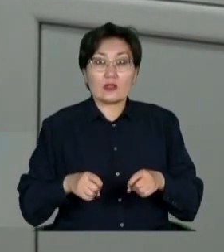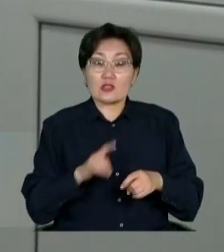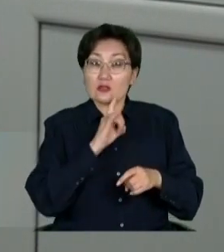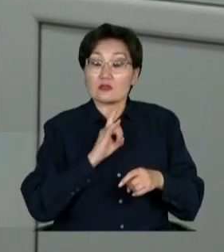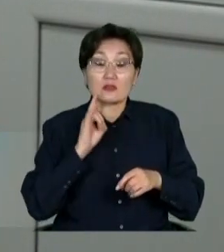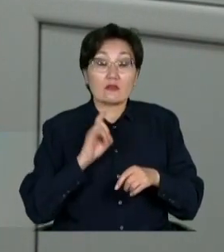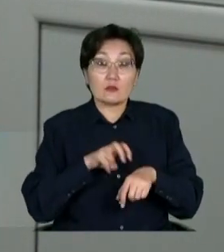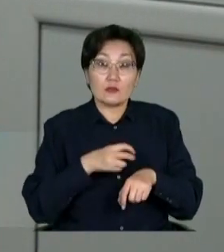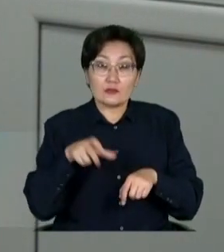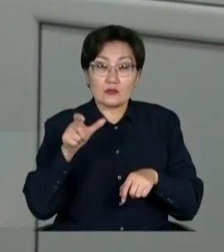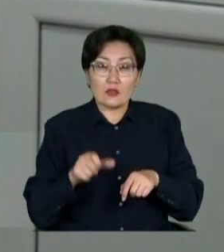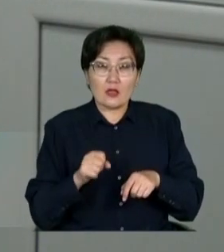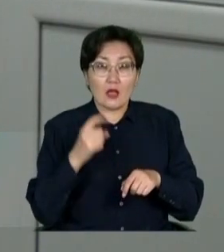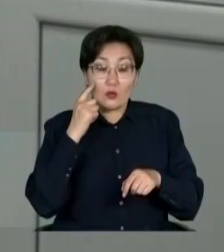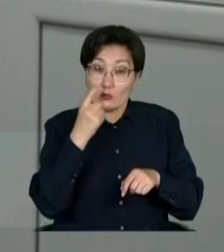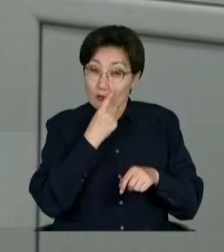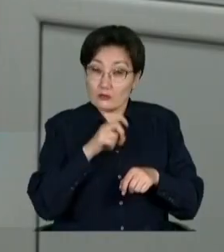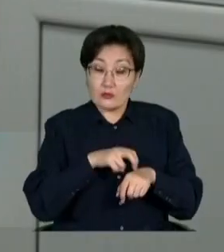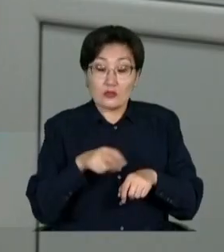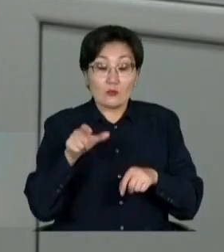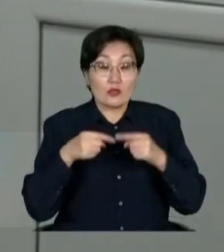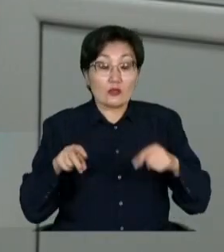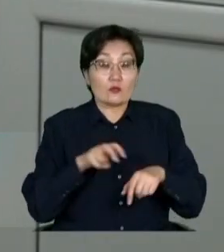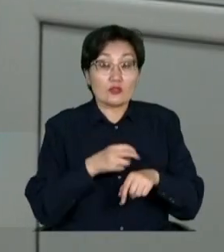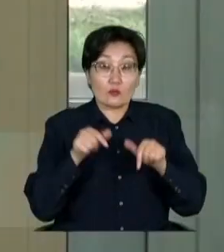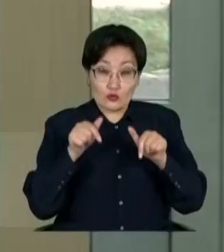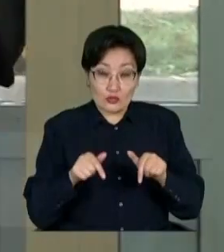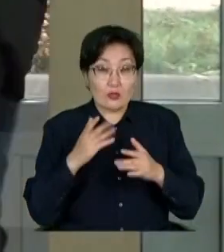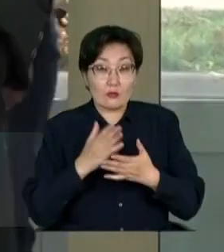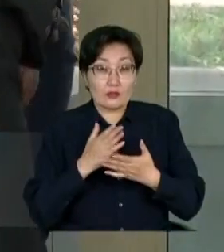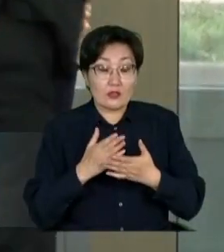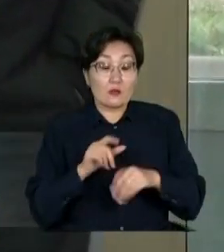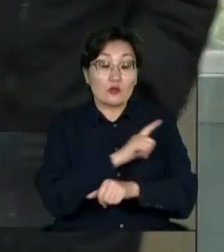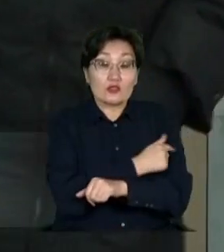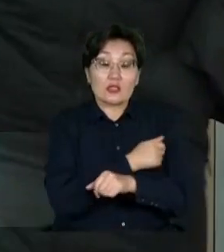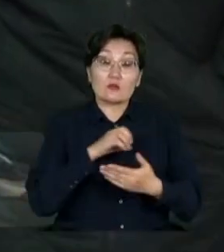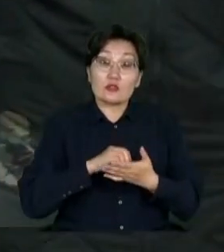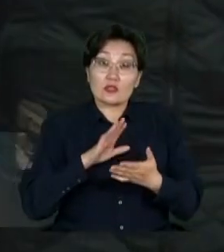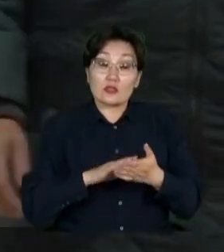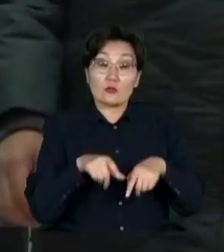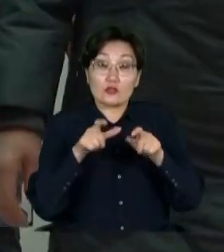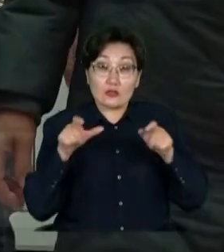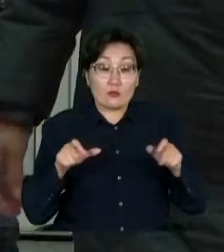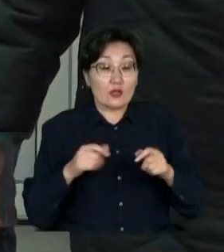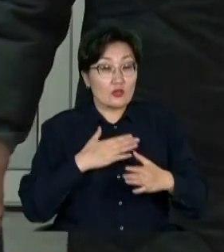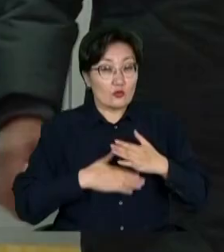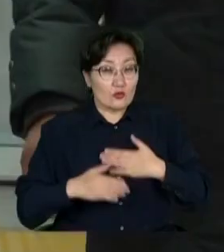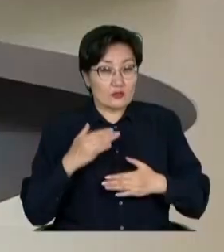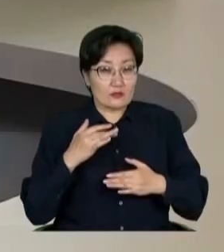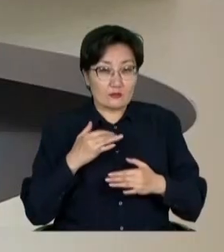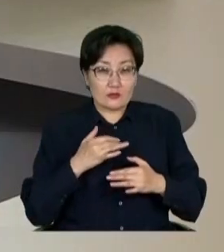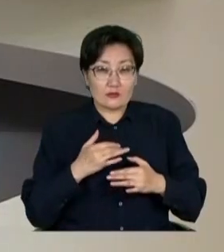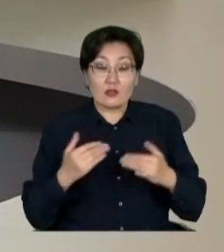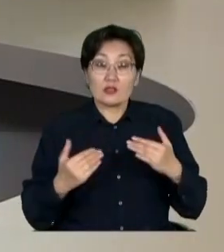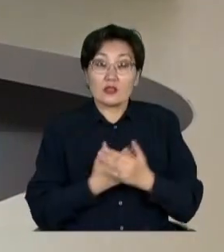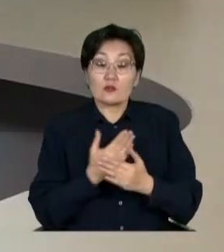акушер-гинекологи, окулист, яғни басқа да дәрігерлердің барлығы осы жерде бар. Ал емханаға тіркелген тұрғындардың қуанышында шек жоқ.